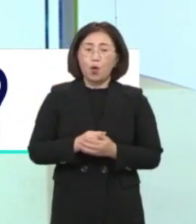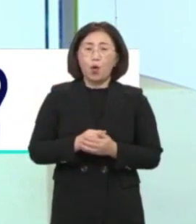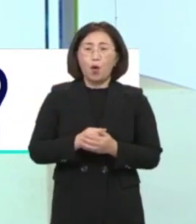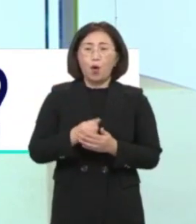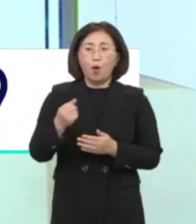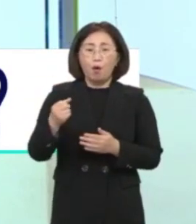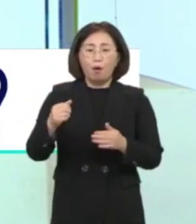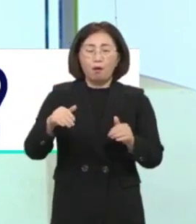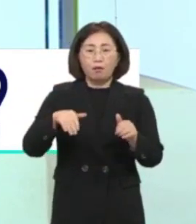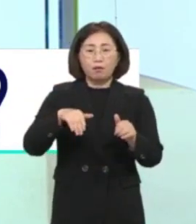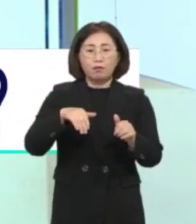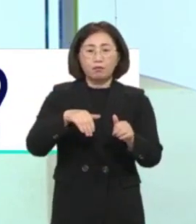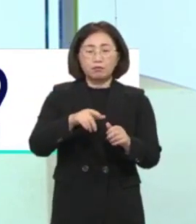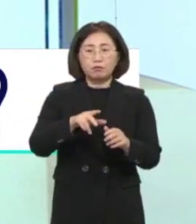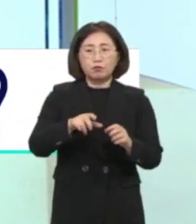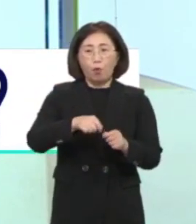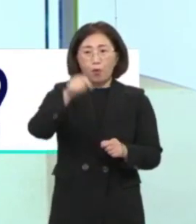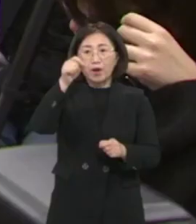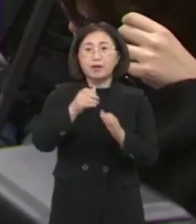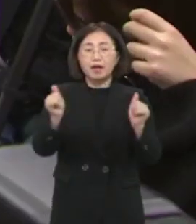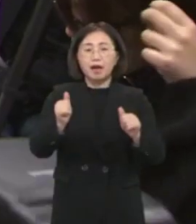나오고 있습니다. 김세범 기자입니다.